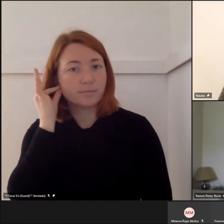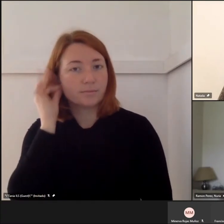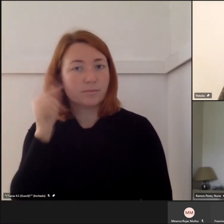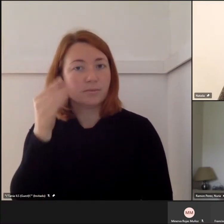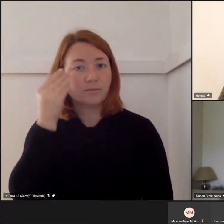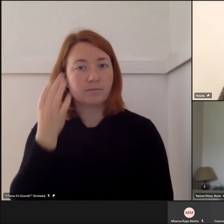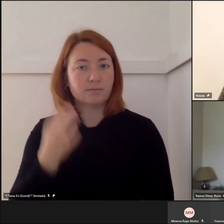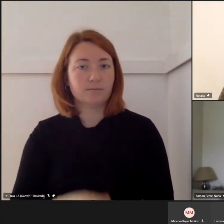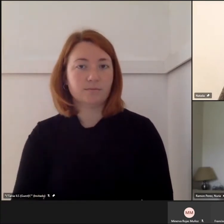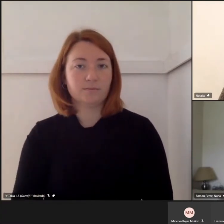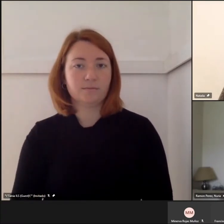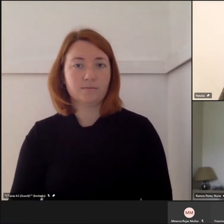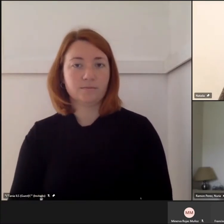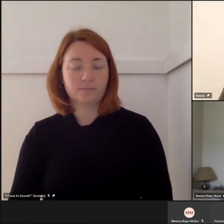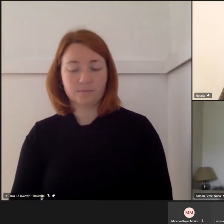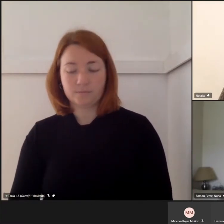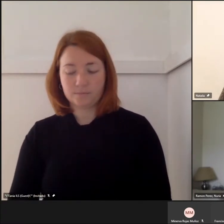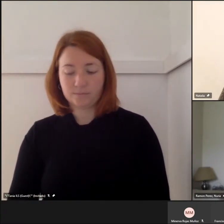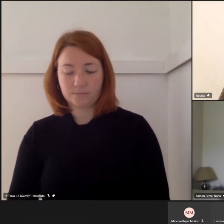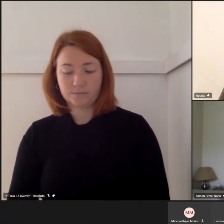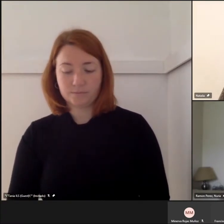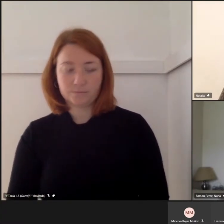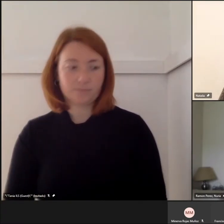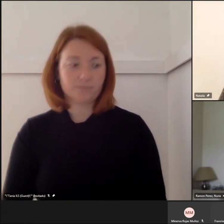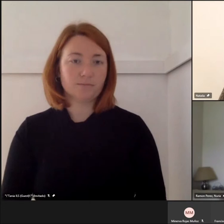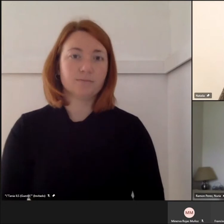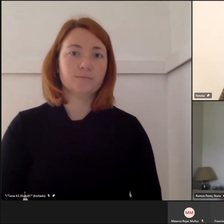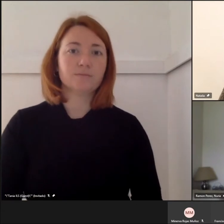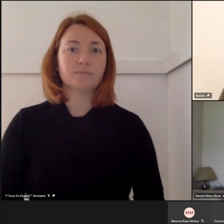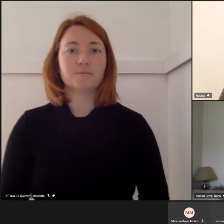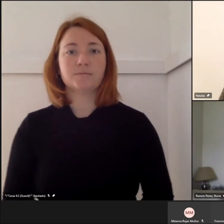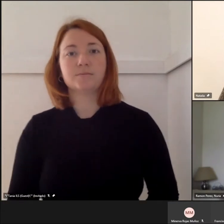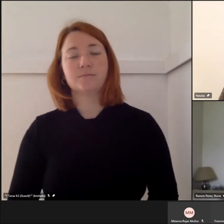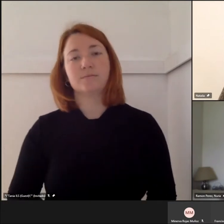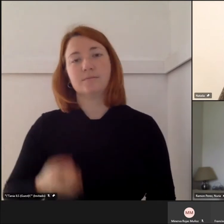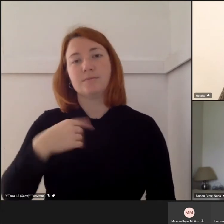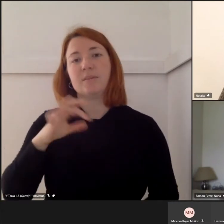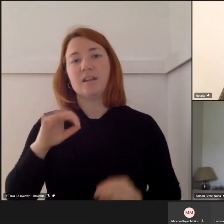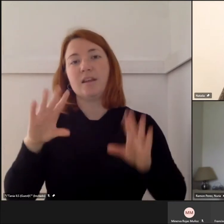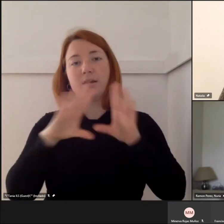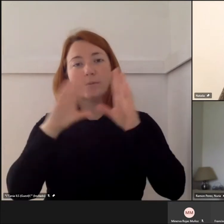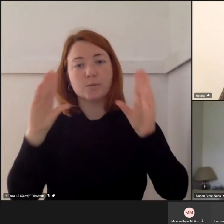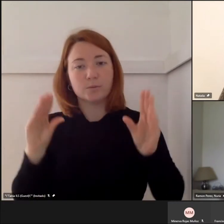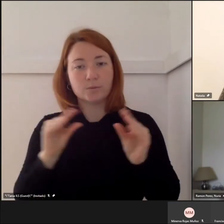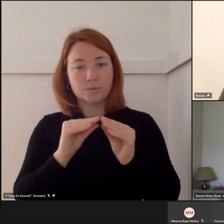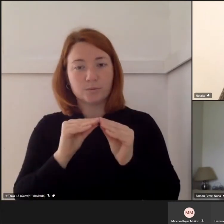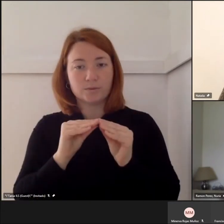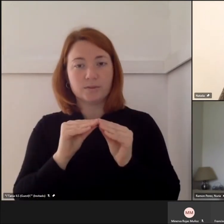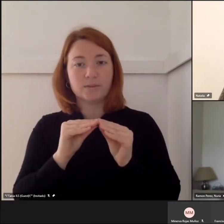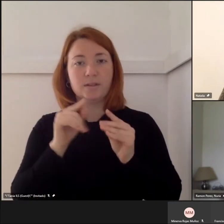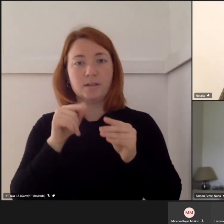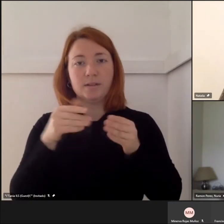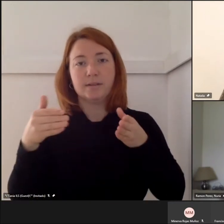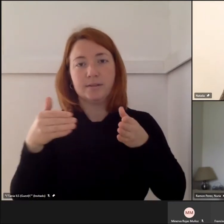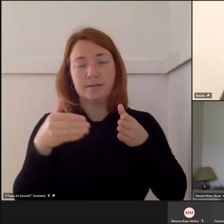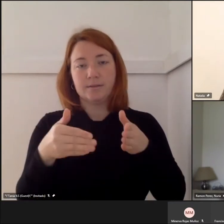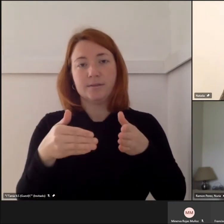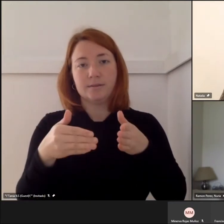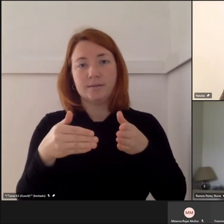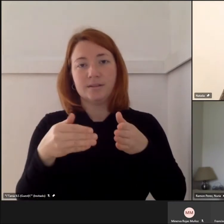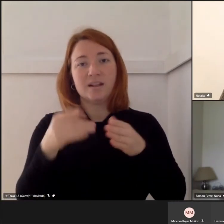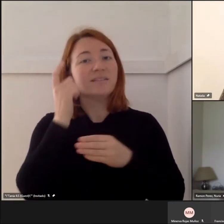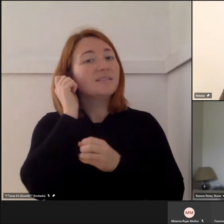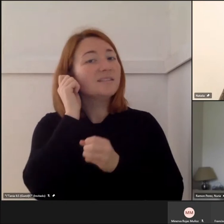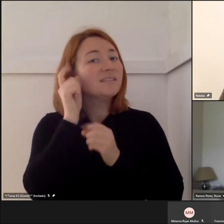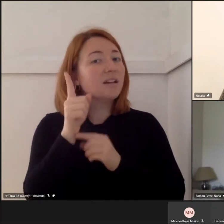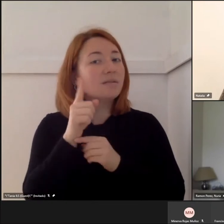A veure, clar, nosaltres sí que és veritat que aquí hem fet una petita síntesi, ens hem referit molt a aquesta línia 900, no? Perquè ha